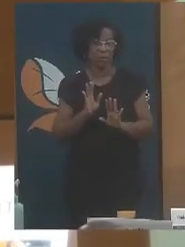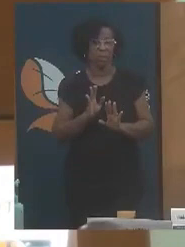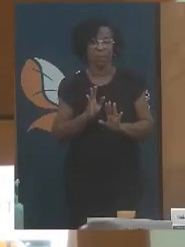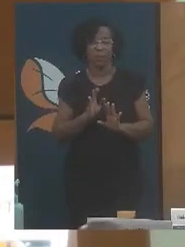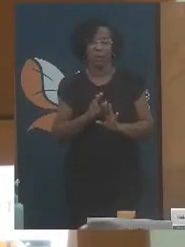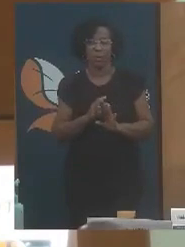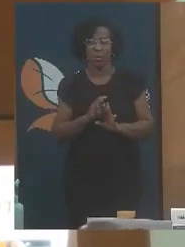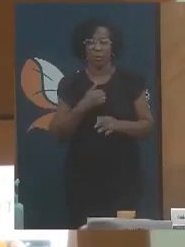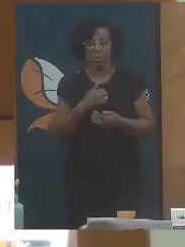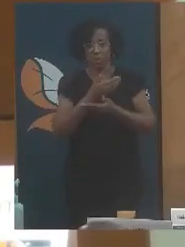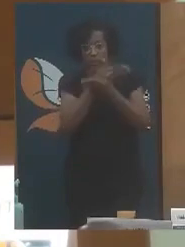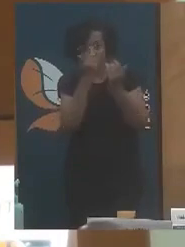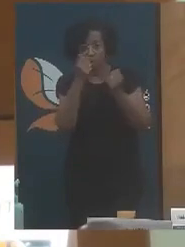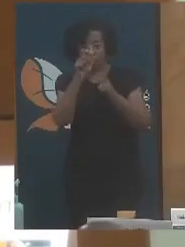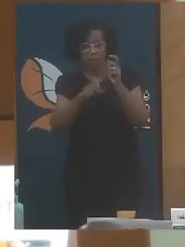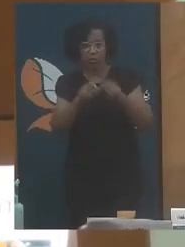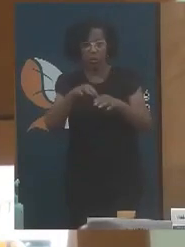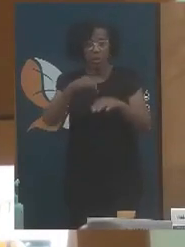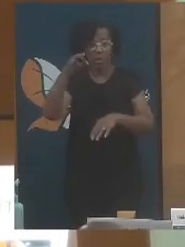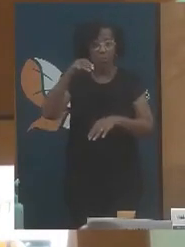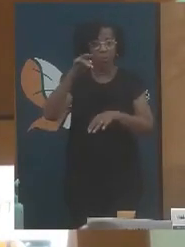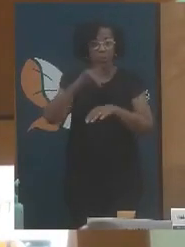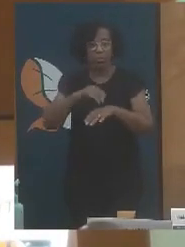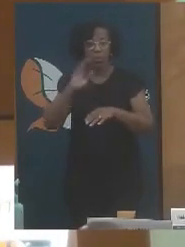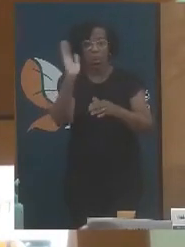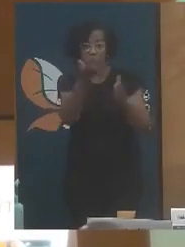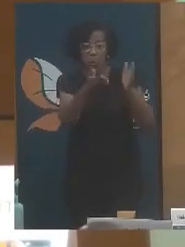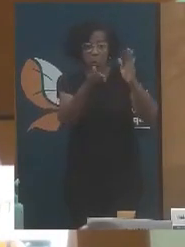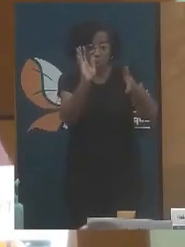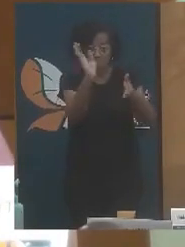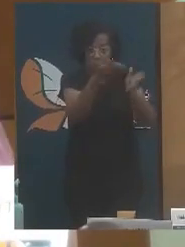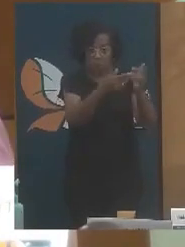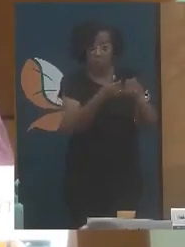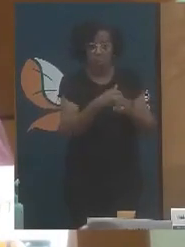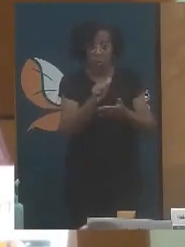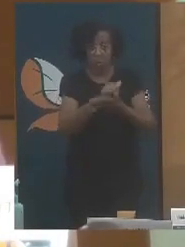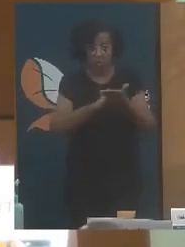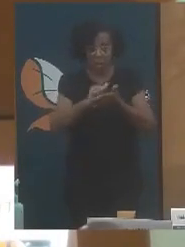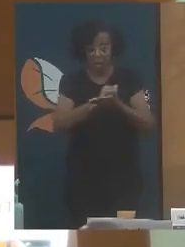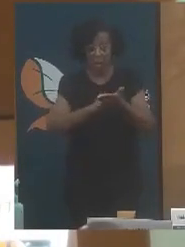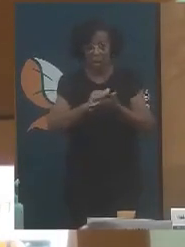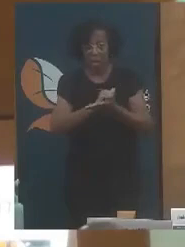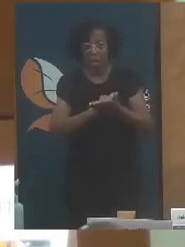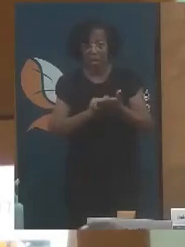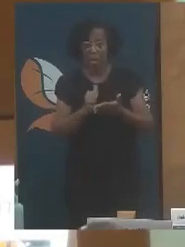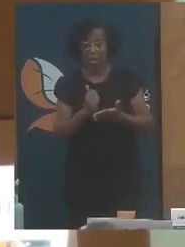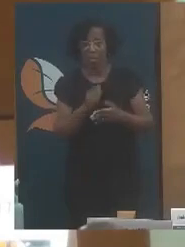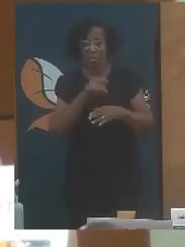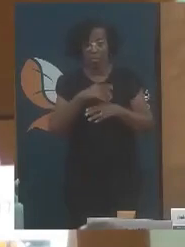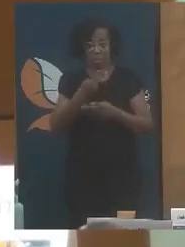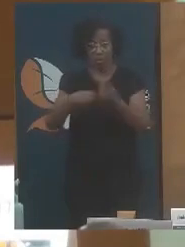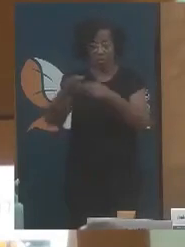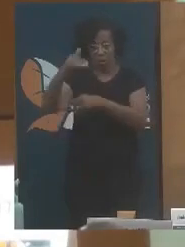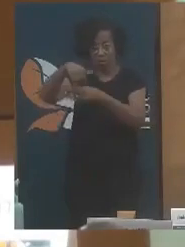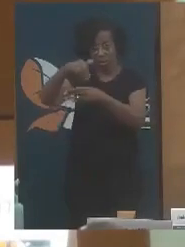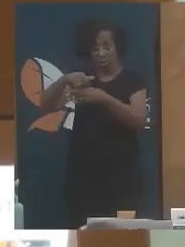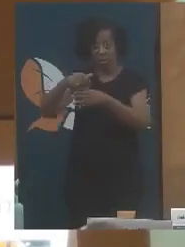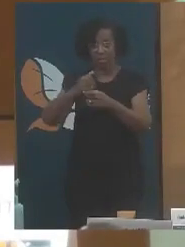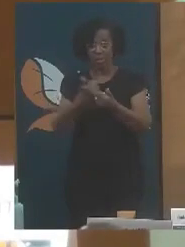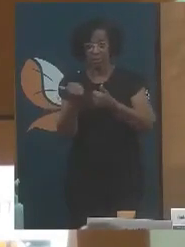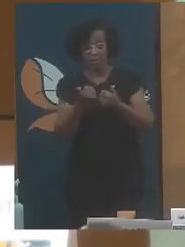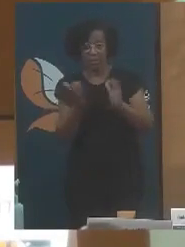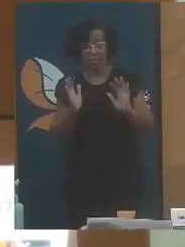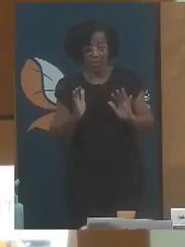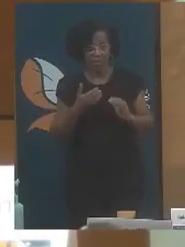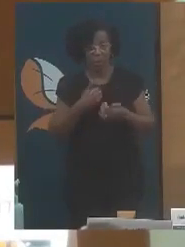Je ne sais pas si d'autres élus ont été destinataires d'une série de mails qui sont transmis au service et je ne sais